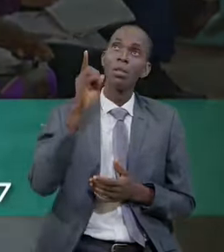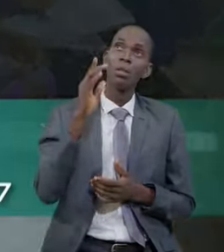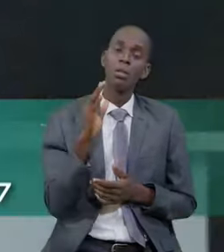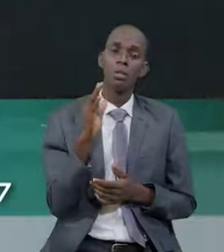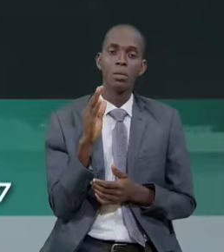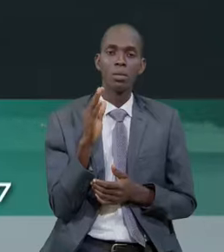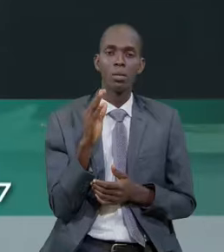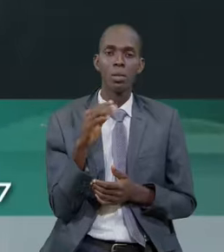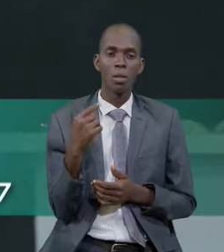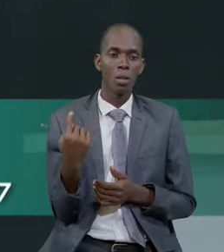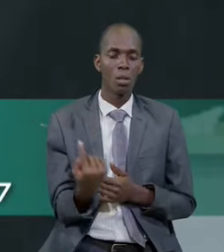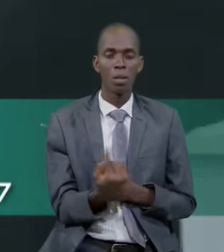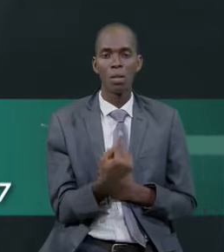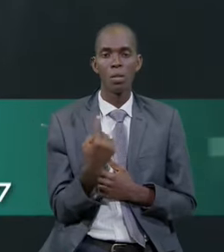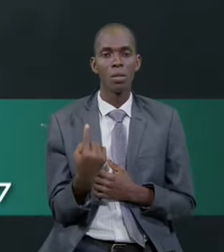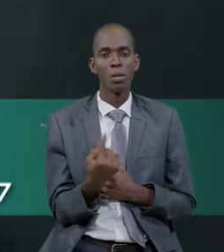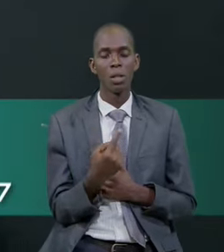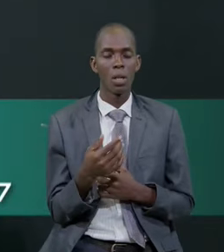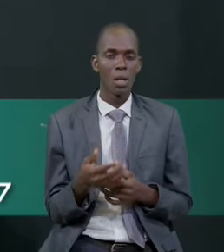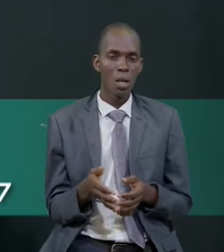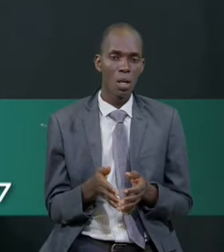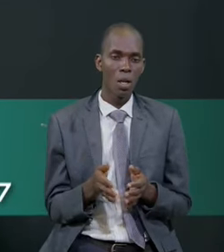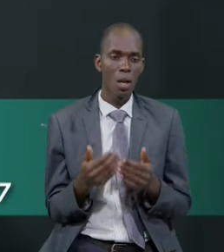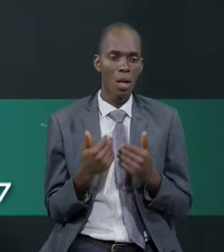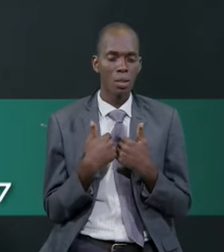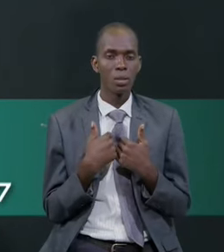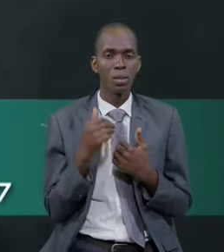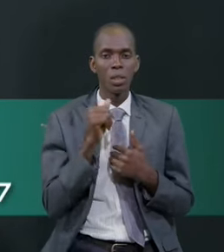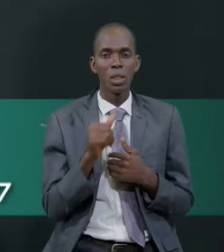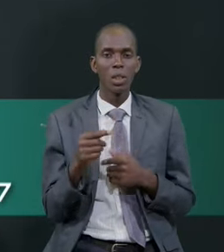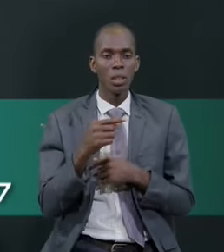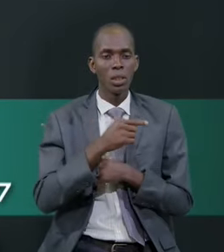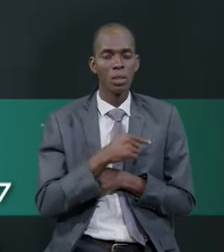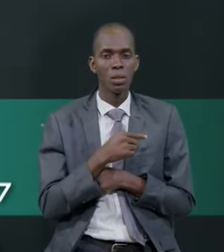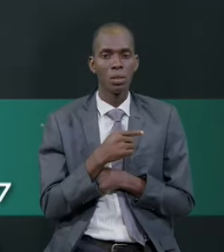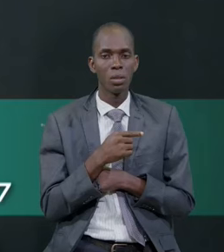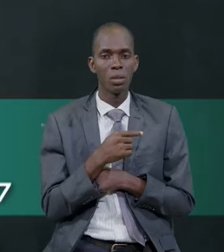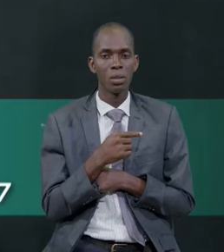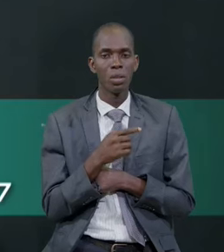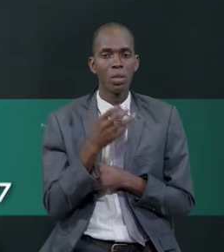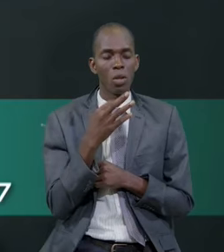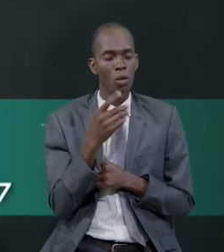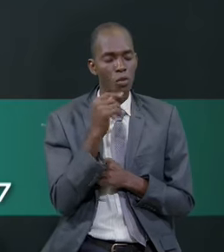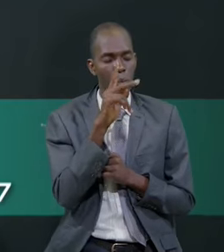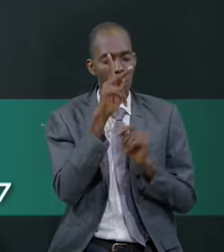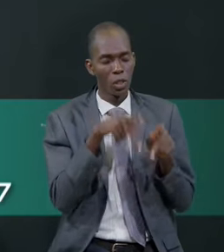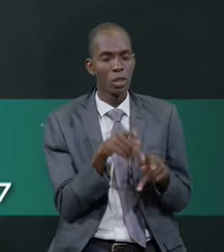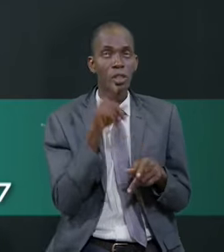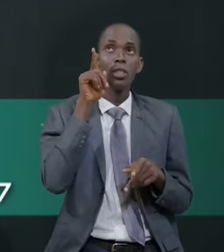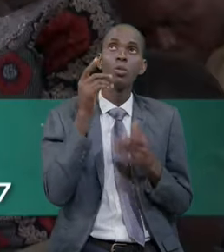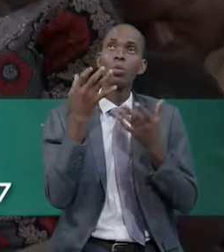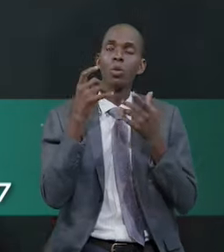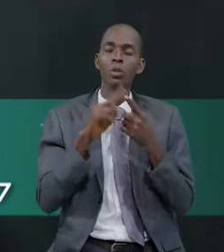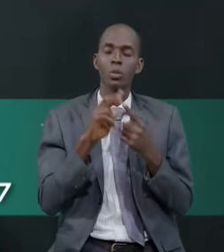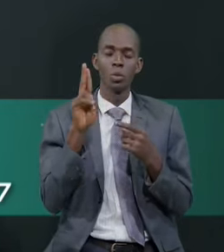Dieu a toujours un jour pour celui qu'il veut utiliser. Et il aura un